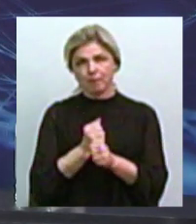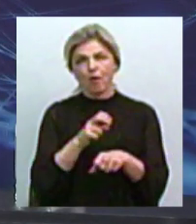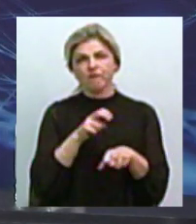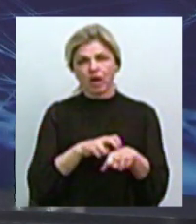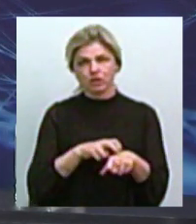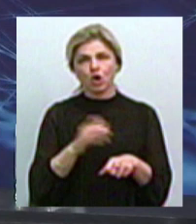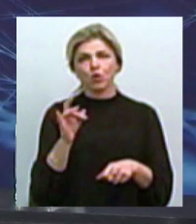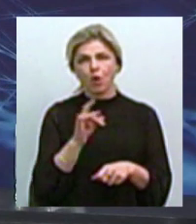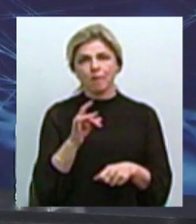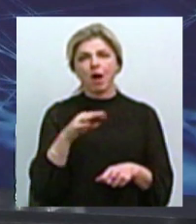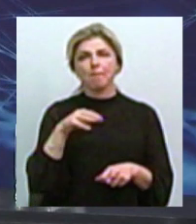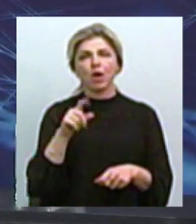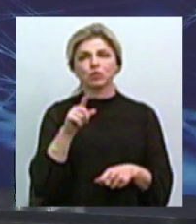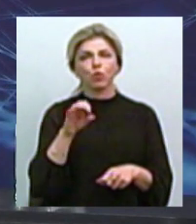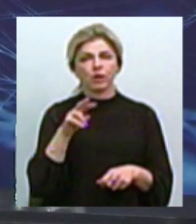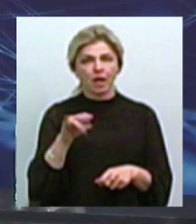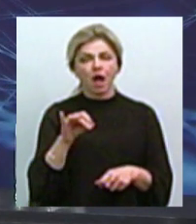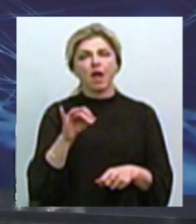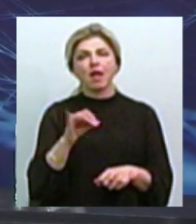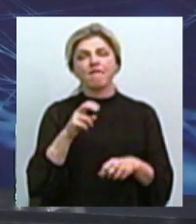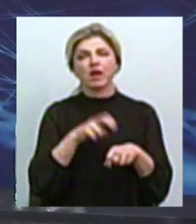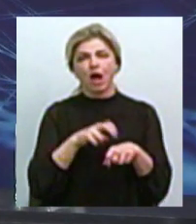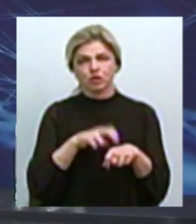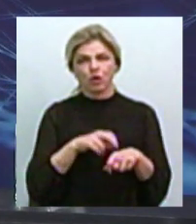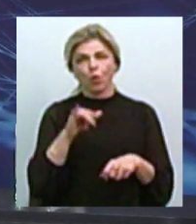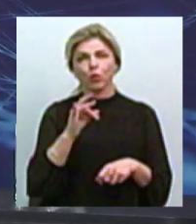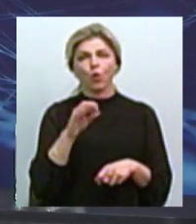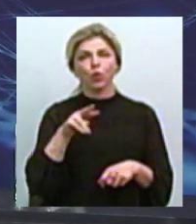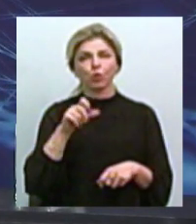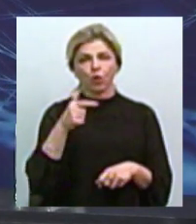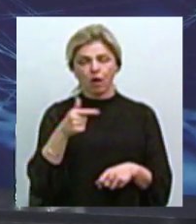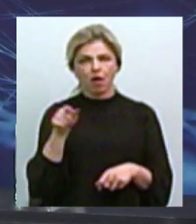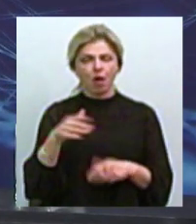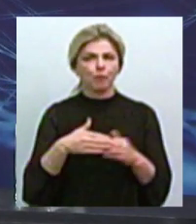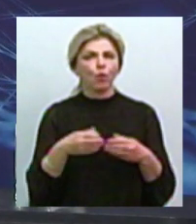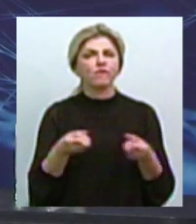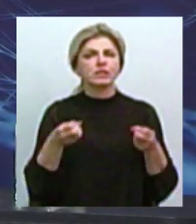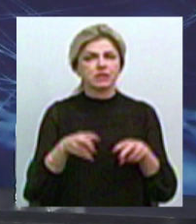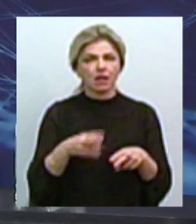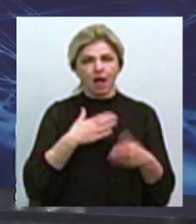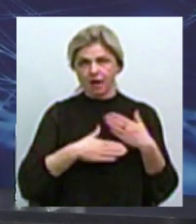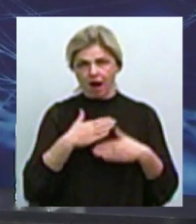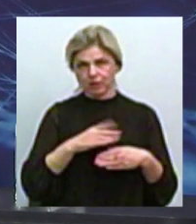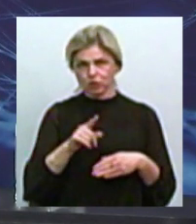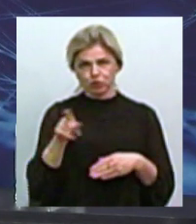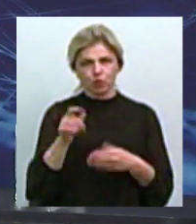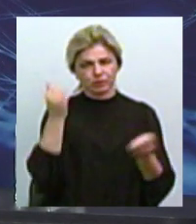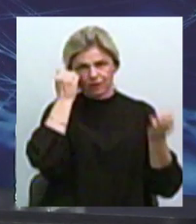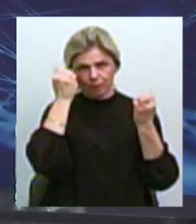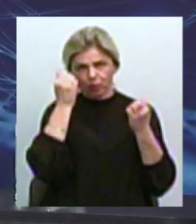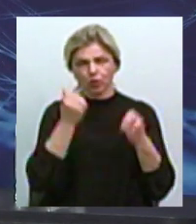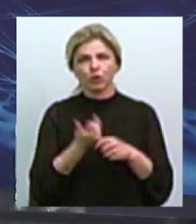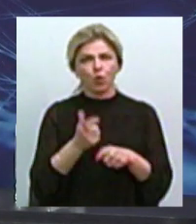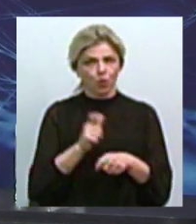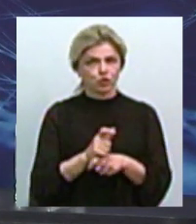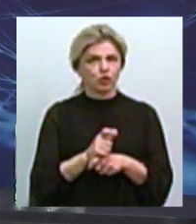Роман Борисович Мозоль, врач-уролог-сексолог, большой профи. Мы рады, что мы его выдернули с работы. Он тоже, для него это был